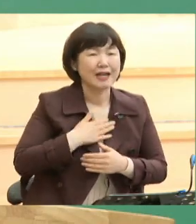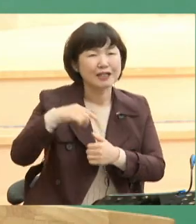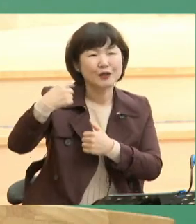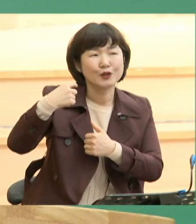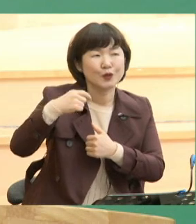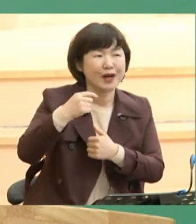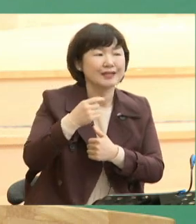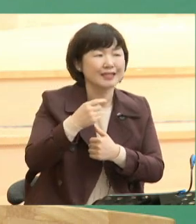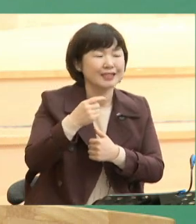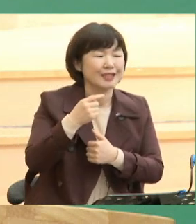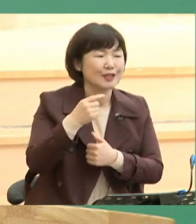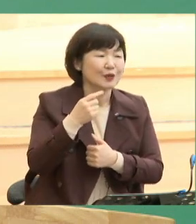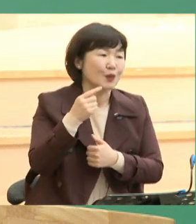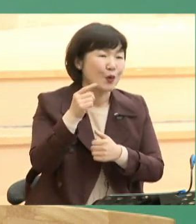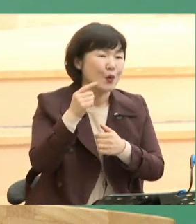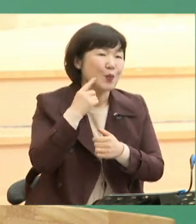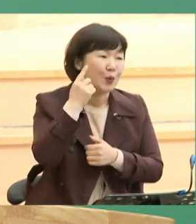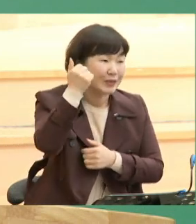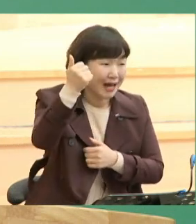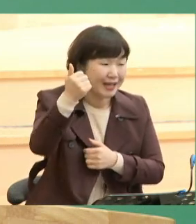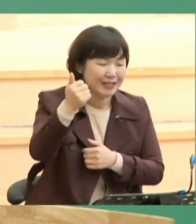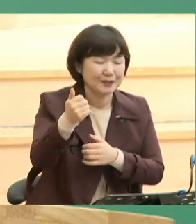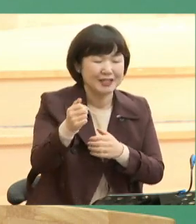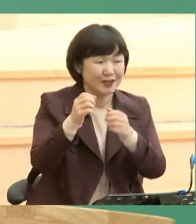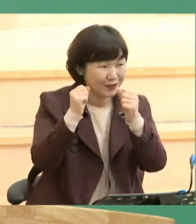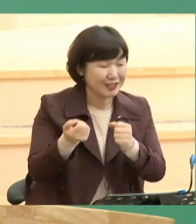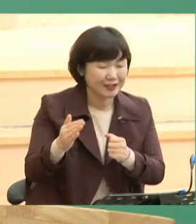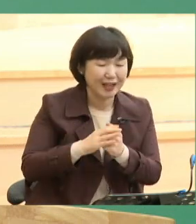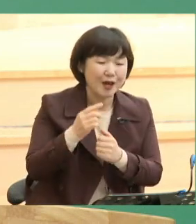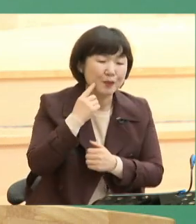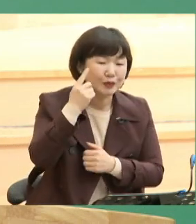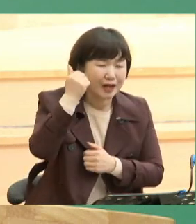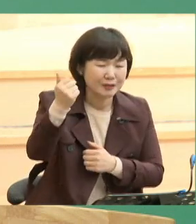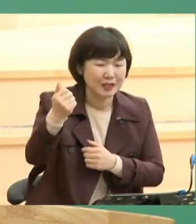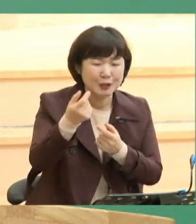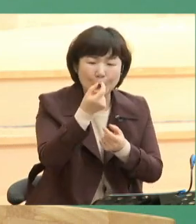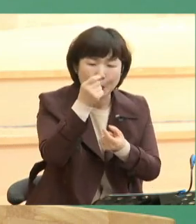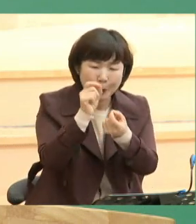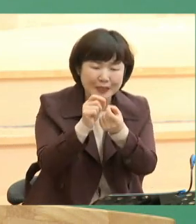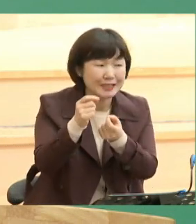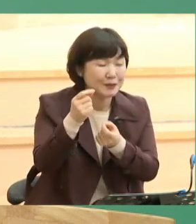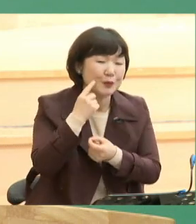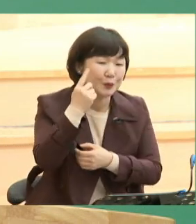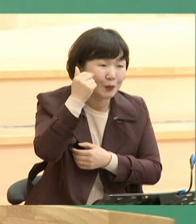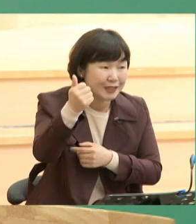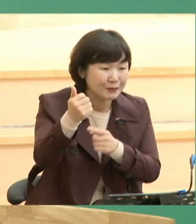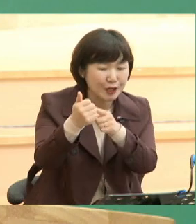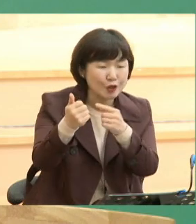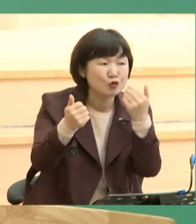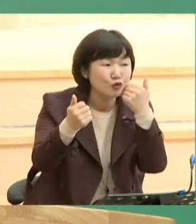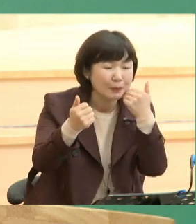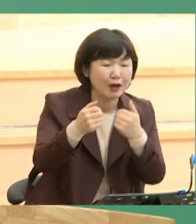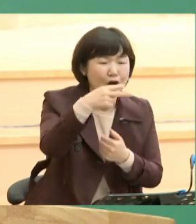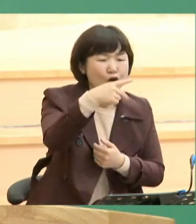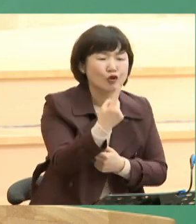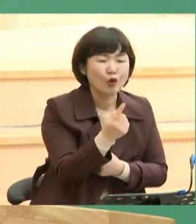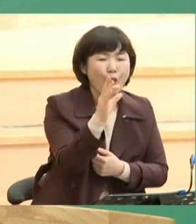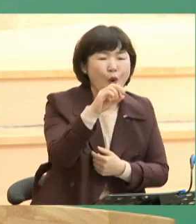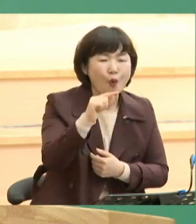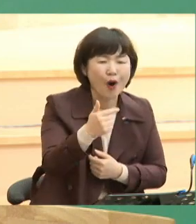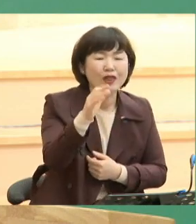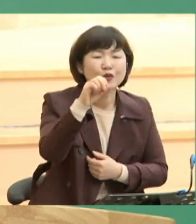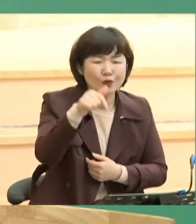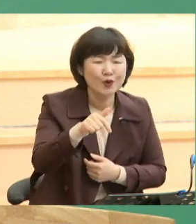청년 시절에 재 창녀 시절의 저를 지도해 줘 어떤 목사님이 그 악명높은 누구냐 보았자 1.9 국자 목사